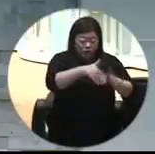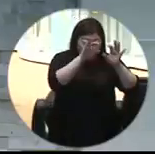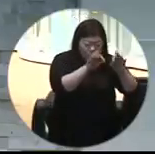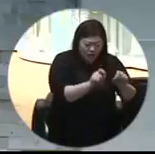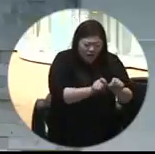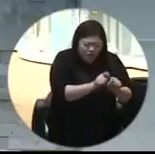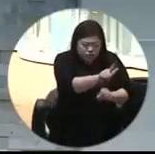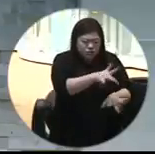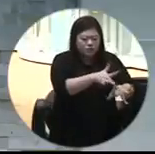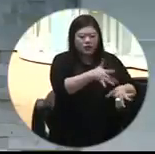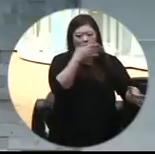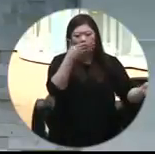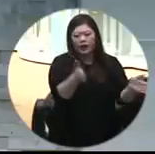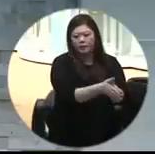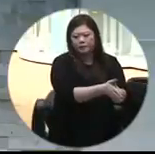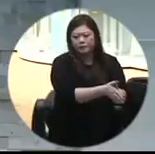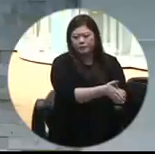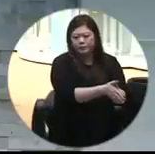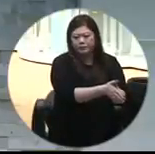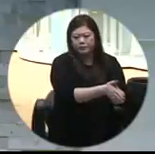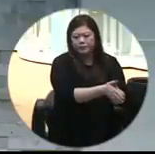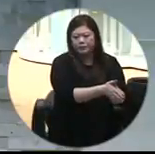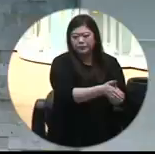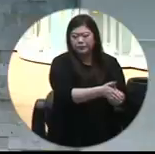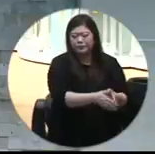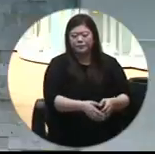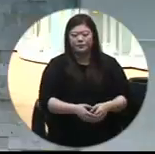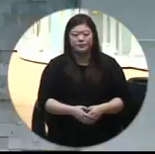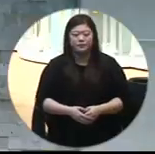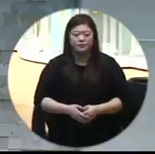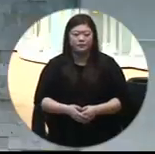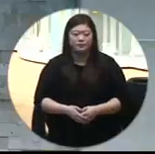지금 이 세상 문화는 싹 다 귀신 문화예요.